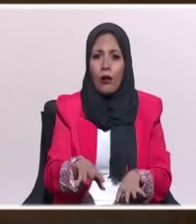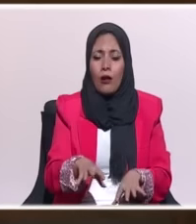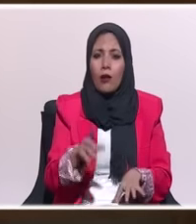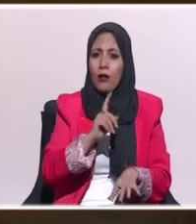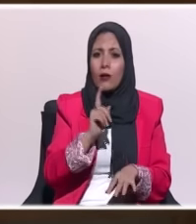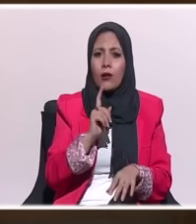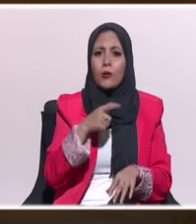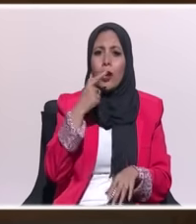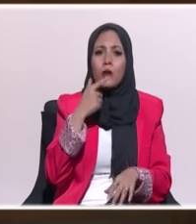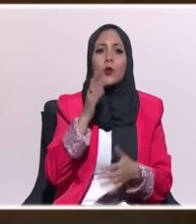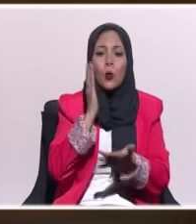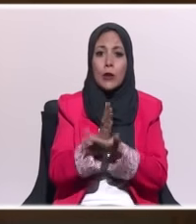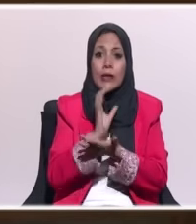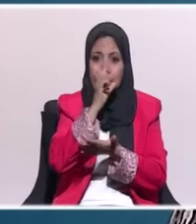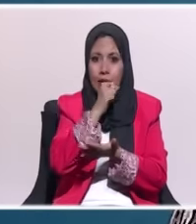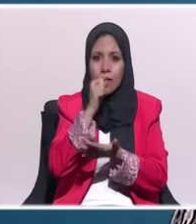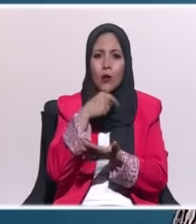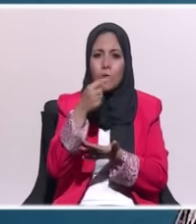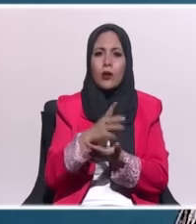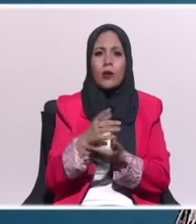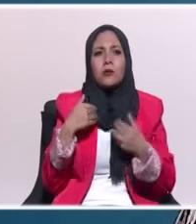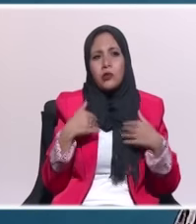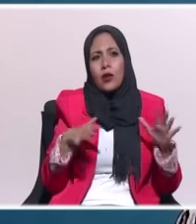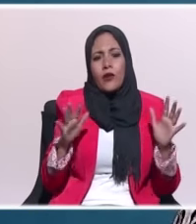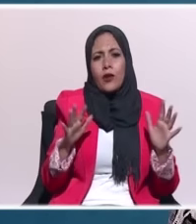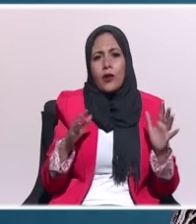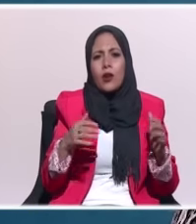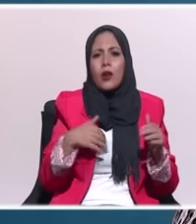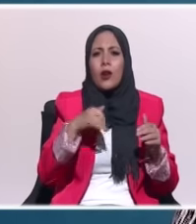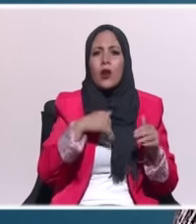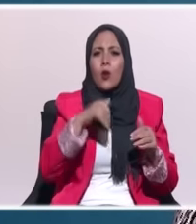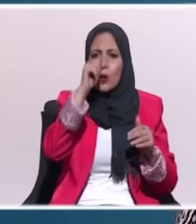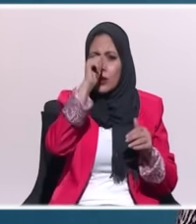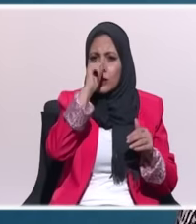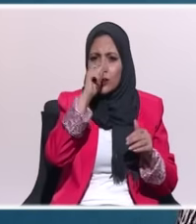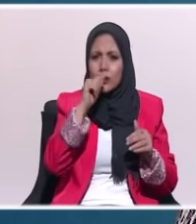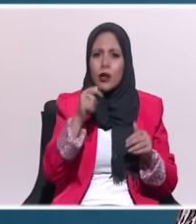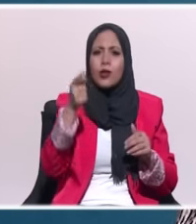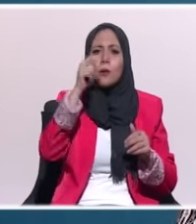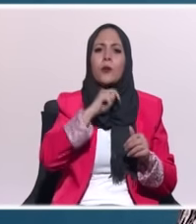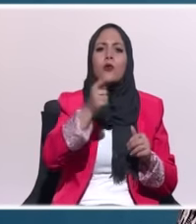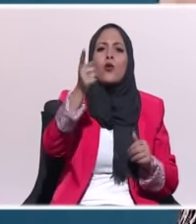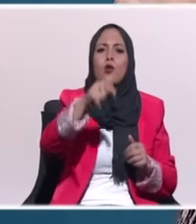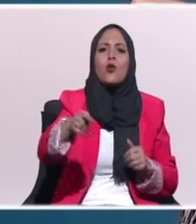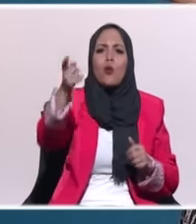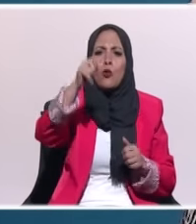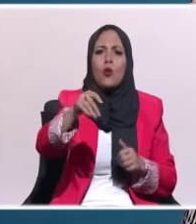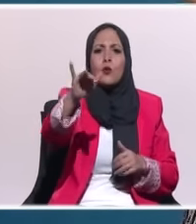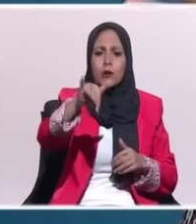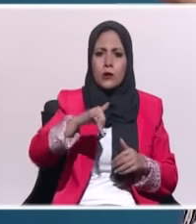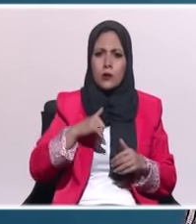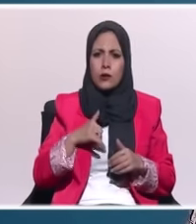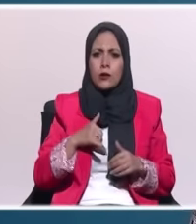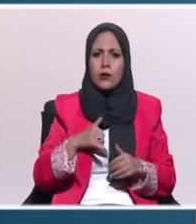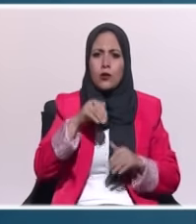طب انت اعترفت لها بالسر ليه؟ مش عارفه، هي حتى صعب عليا منها، لقيتها كل يوم والتاني تدور في